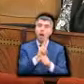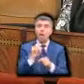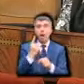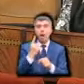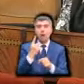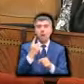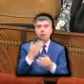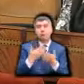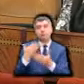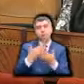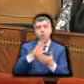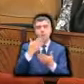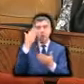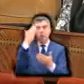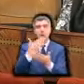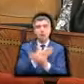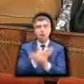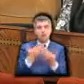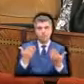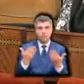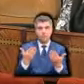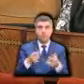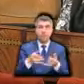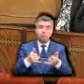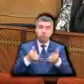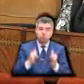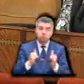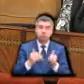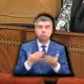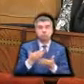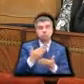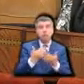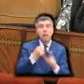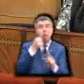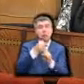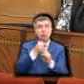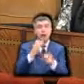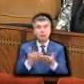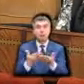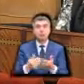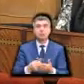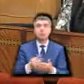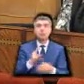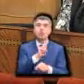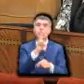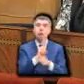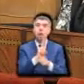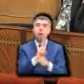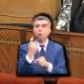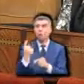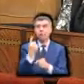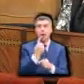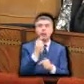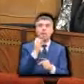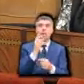عرفناش، غير على الاقل باش يعرفوا، لانه كاين اللي جالس هنا عنده التزامات وعنده كذا، نقولوا راه كاين سؤال لكل فريق، غير